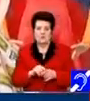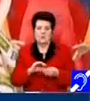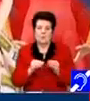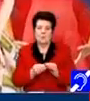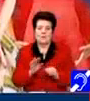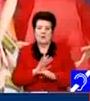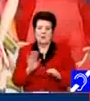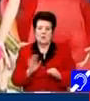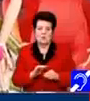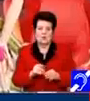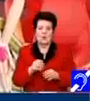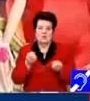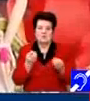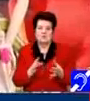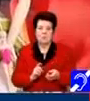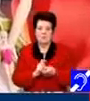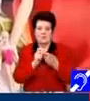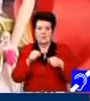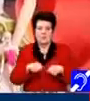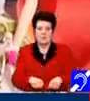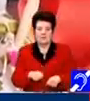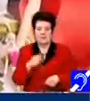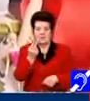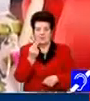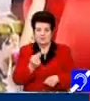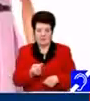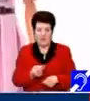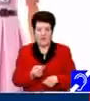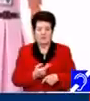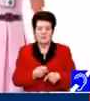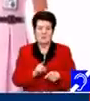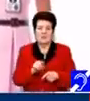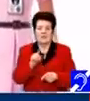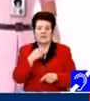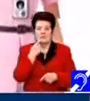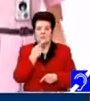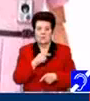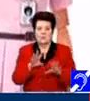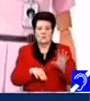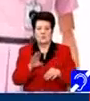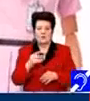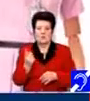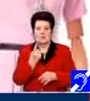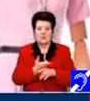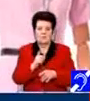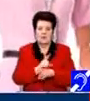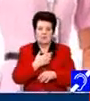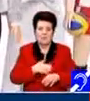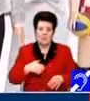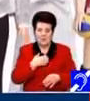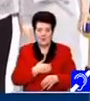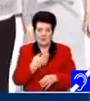problema nu se reduce la un simplu conflict de drepturi asupra imaginii pictoriței. Frida Kahlo este considerată unul dintre cei mai